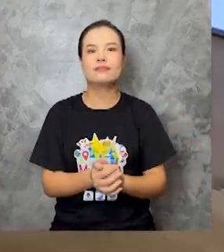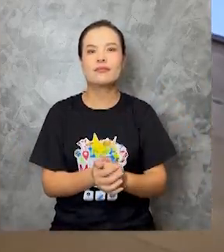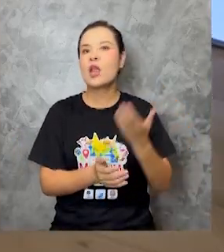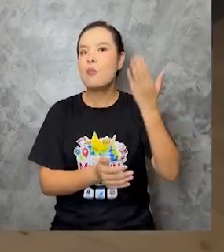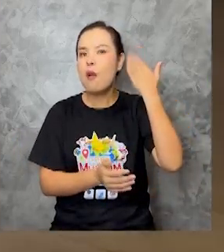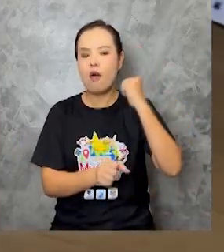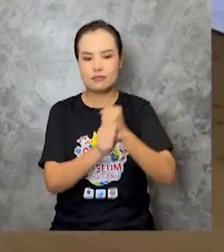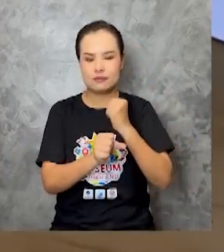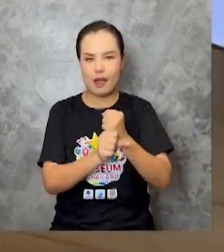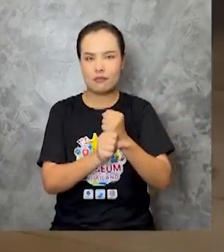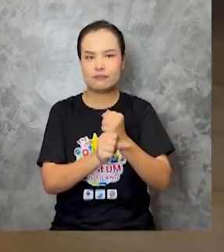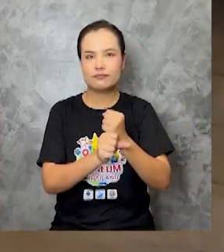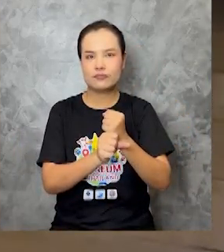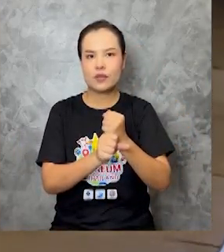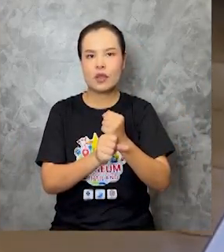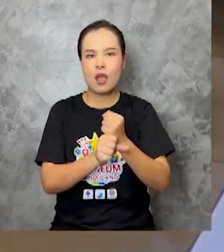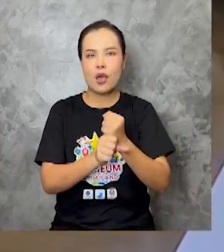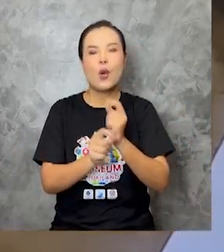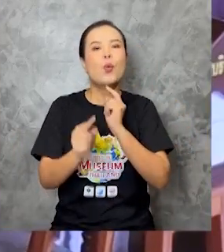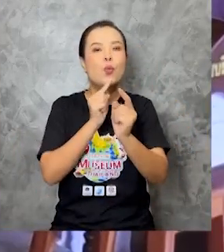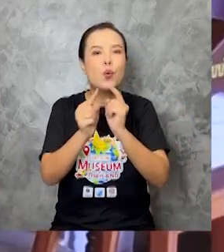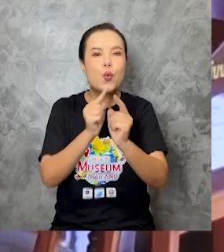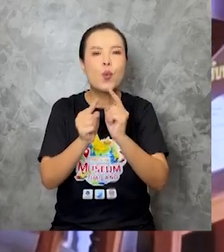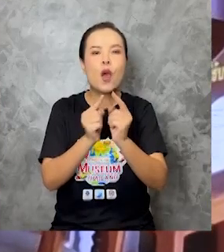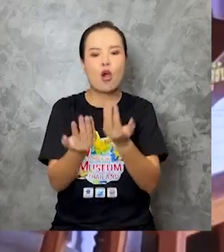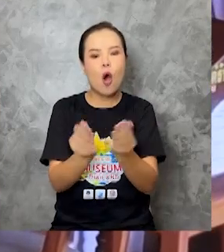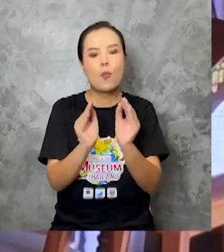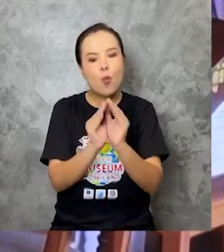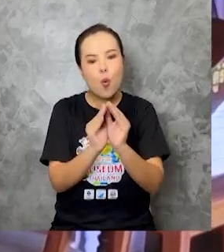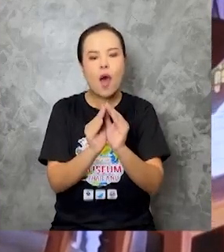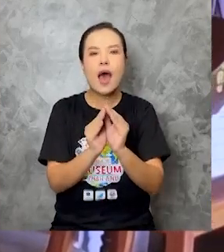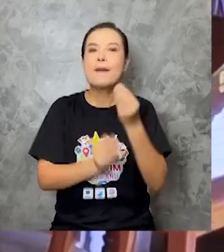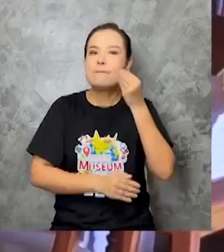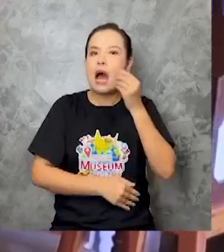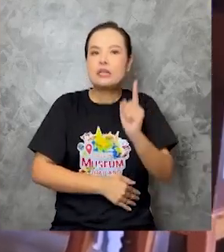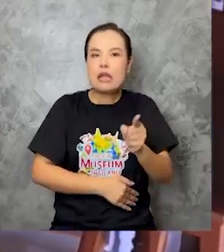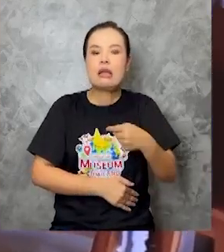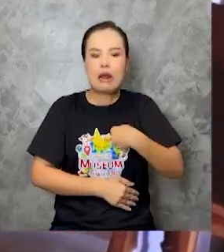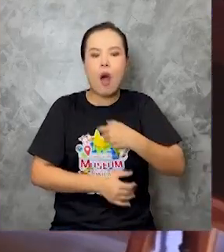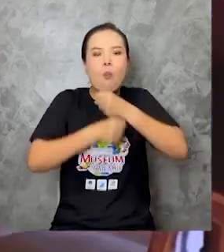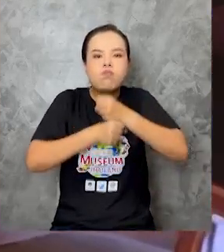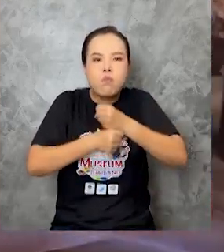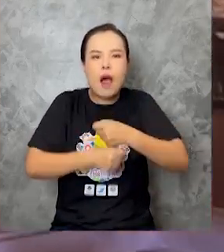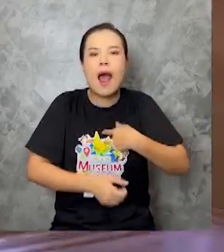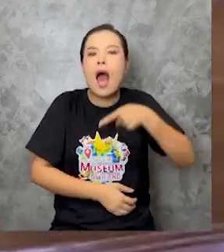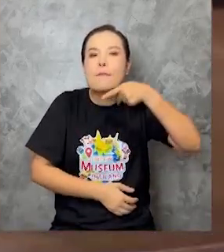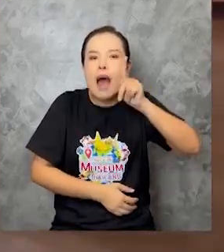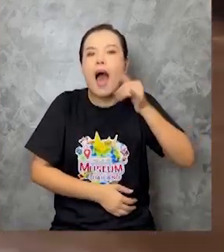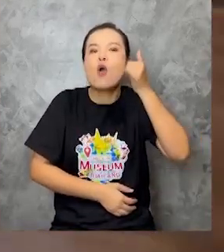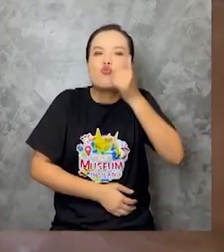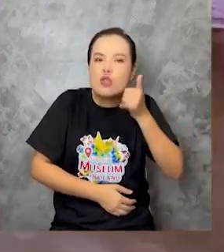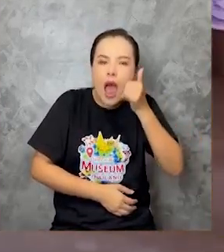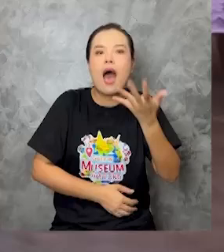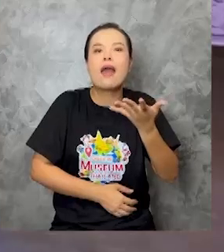ราดำเนินการเนี่ยเราจะใช้วิธีการพูดคุยเหมือนบ้านจริงๆเหมือนครอบครัวแล้วเราเป็นคนสูงอายุพอใครมาก็จะเรียกคุณป้าคุณยายคุณย